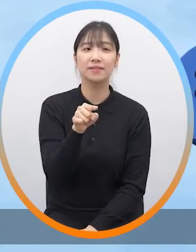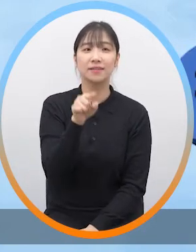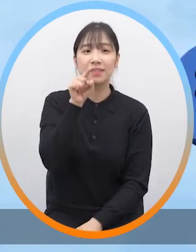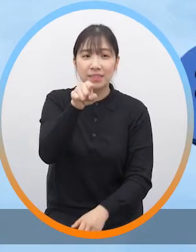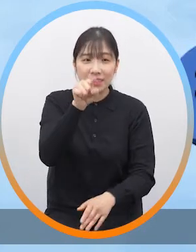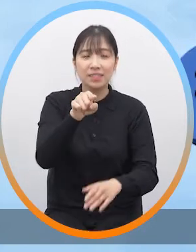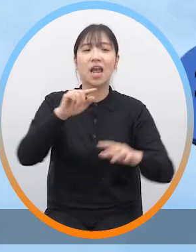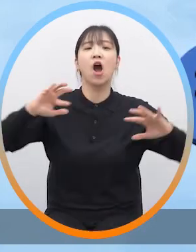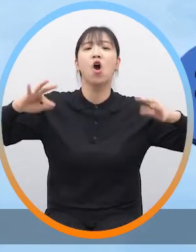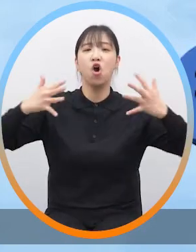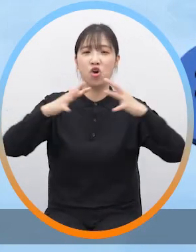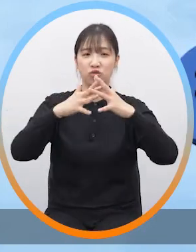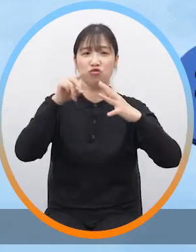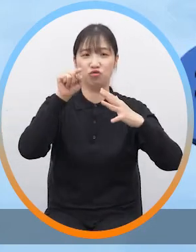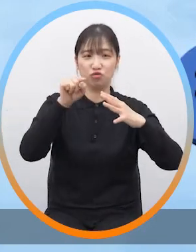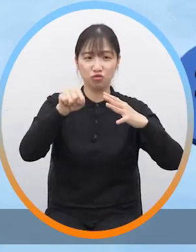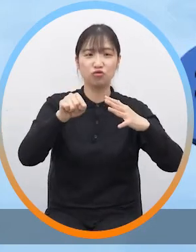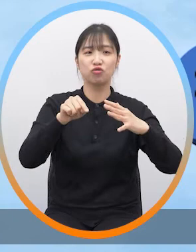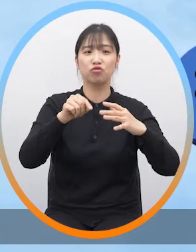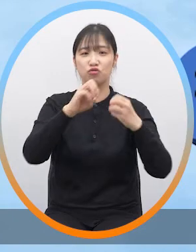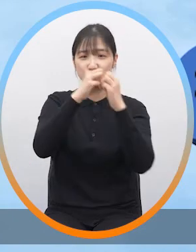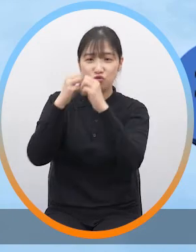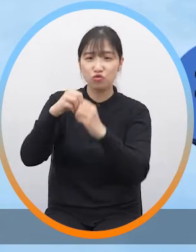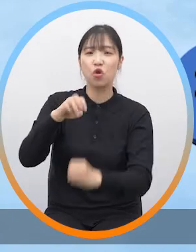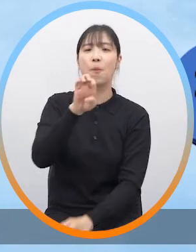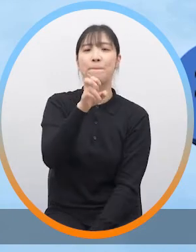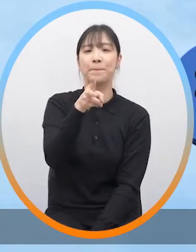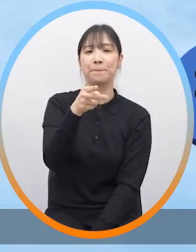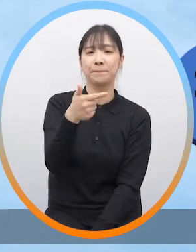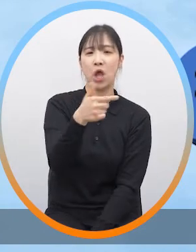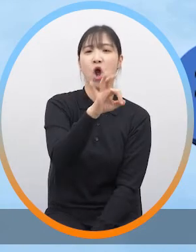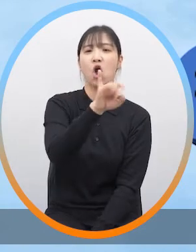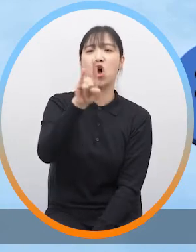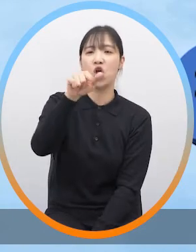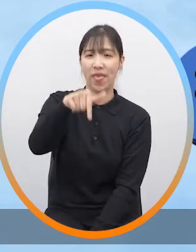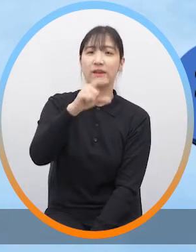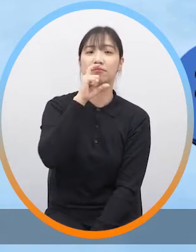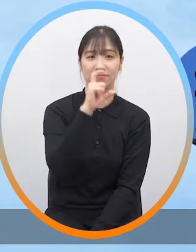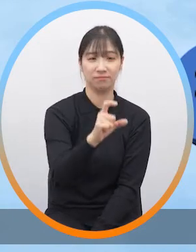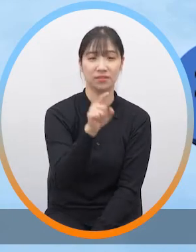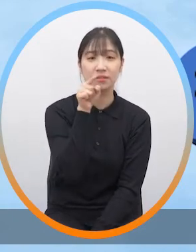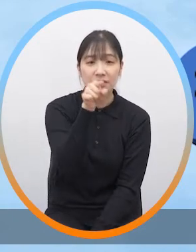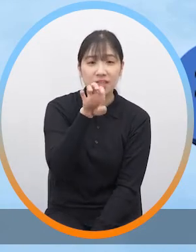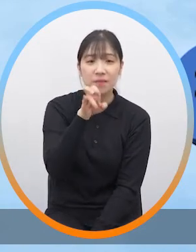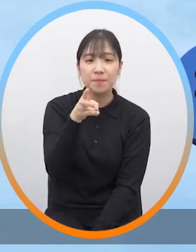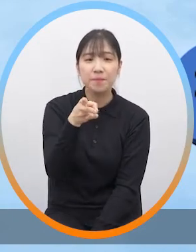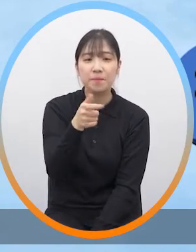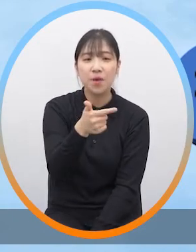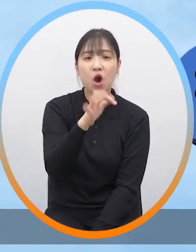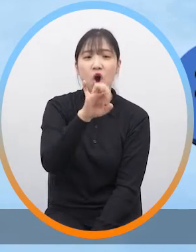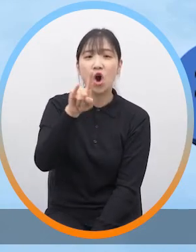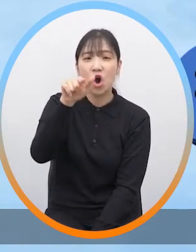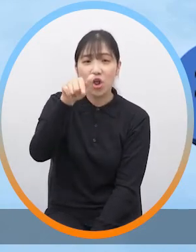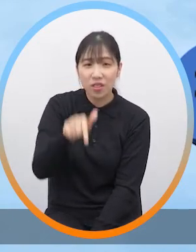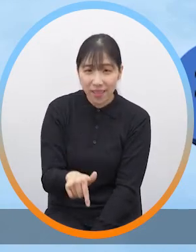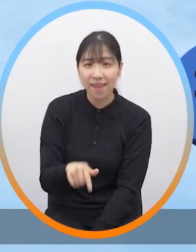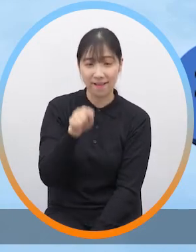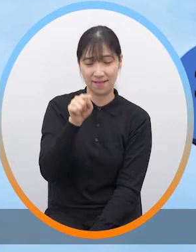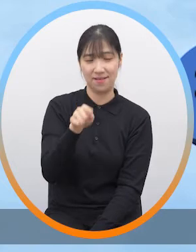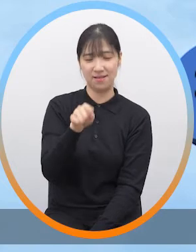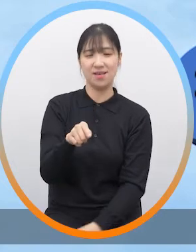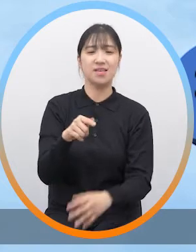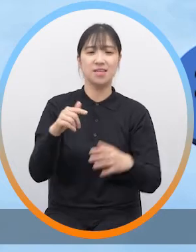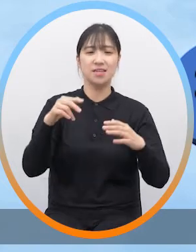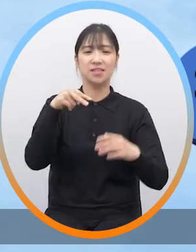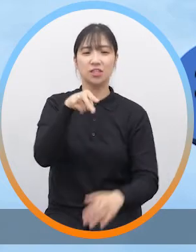있는 이 건축물, 이 구조를 이거를 편액이라고 합니다. 편액. 근데 이 편액을, 이